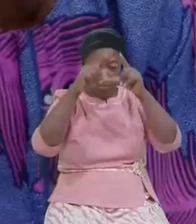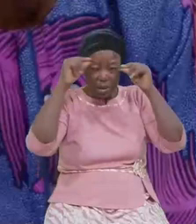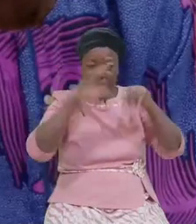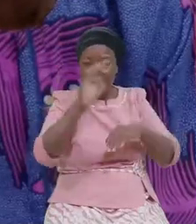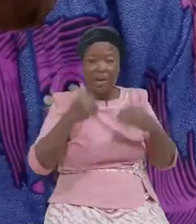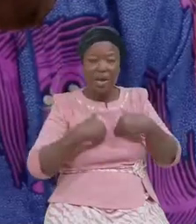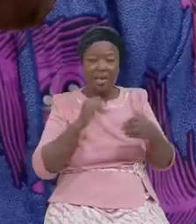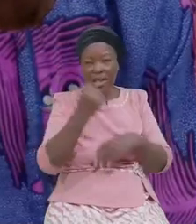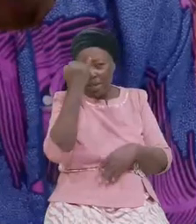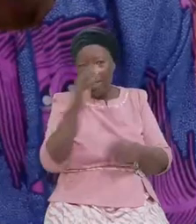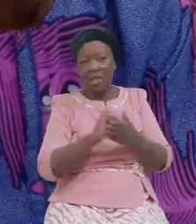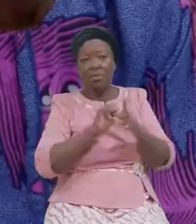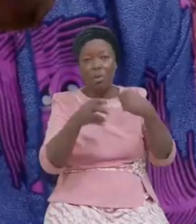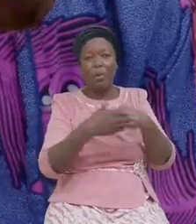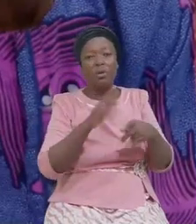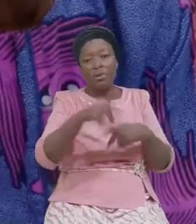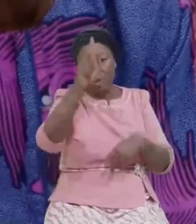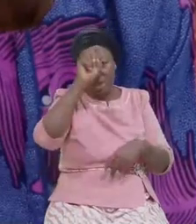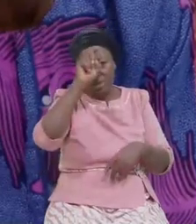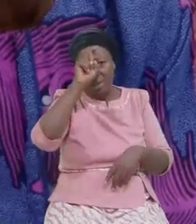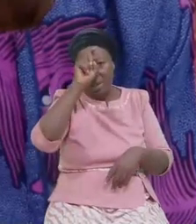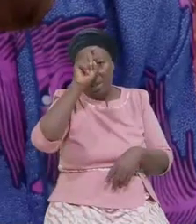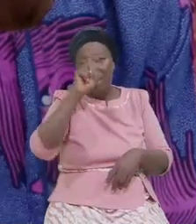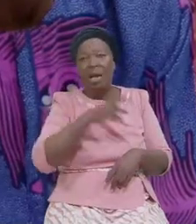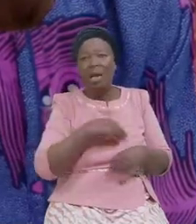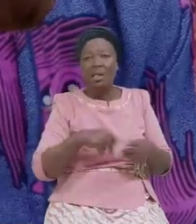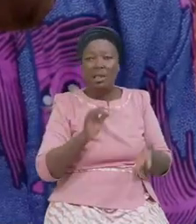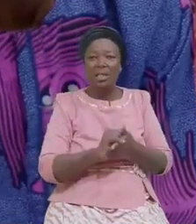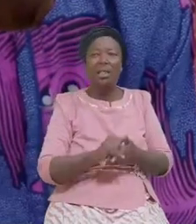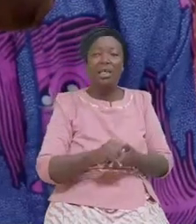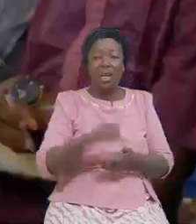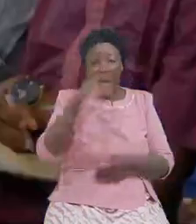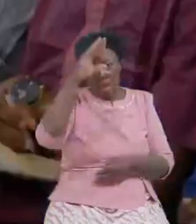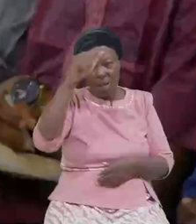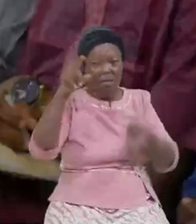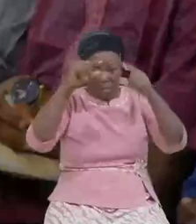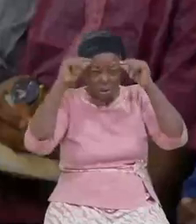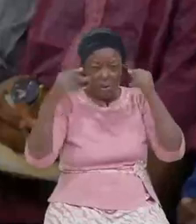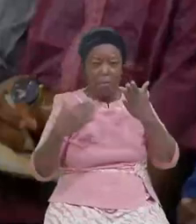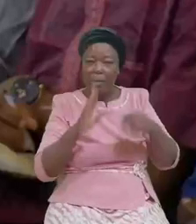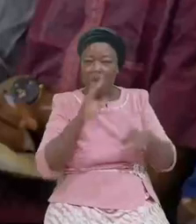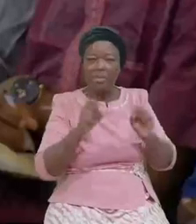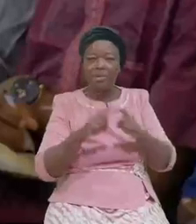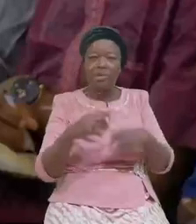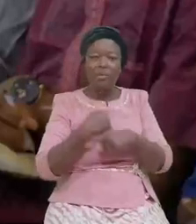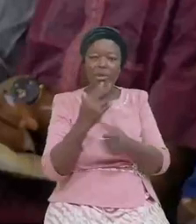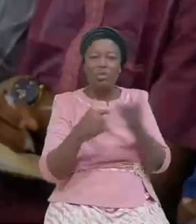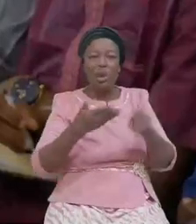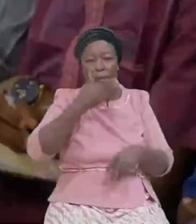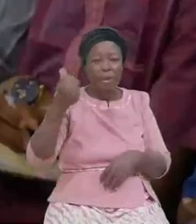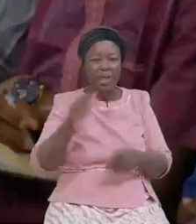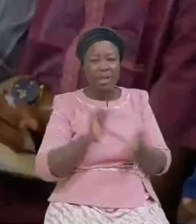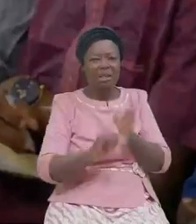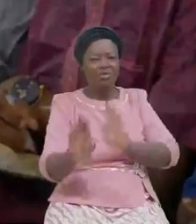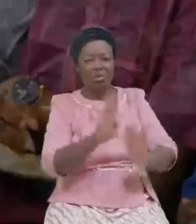de dire, je vais retourner en Égypte. Je serai en mesure de faire quelque chose de meilleur là-bas. Le trouble de ces Israélites